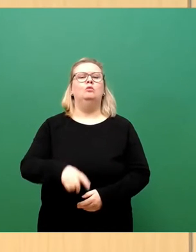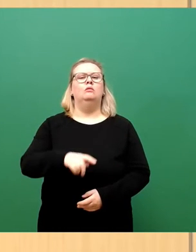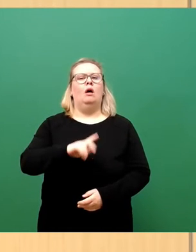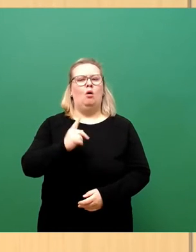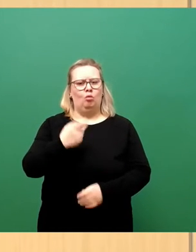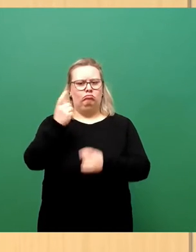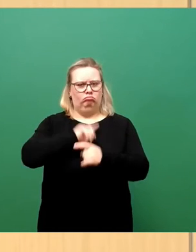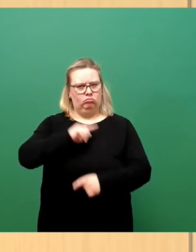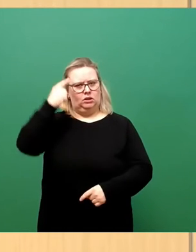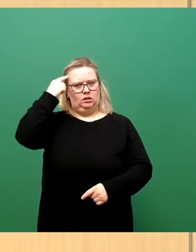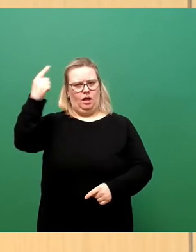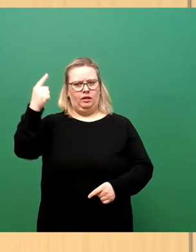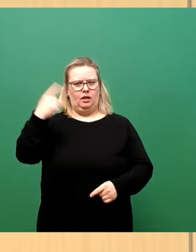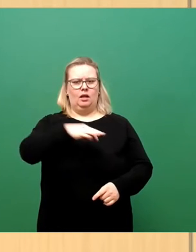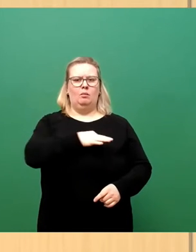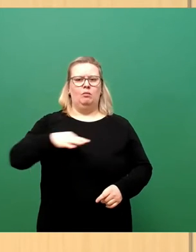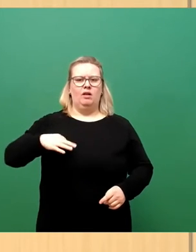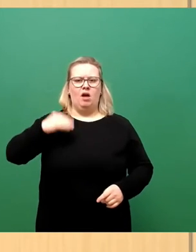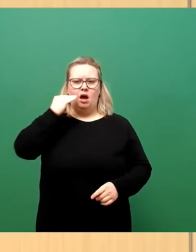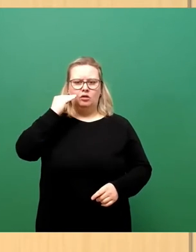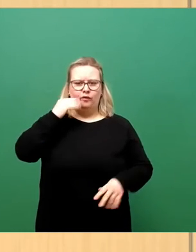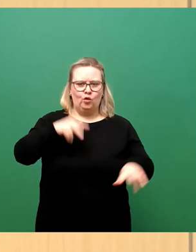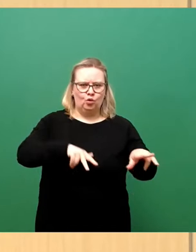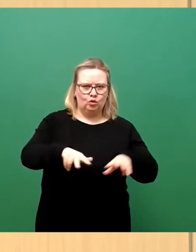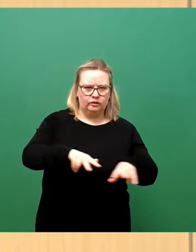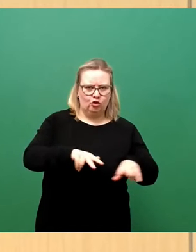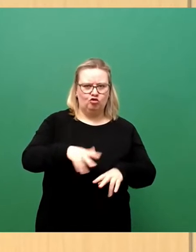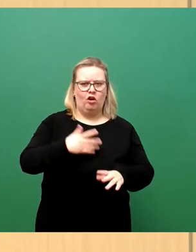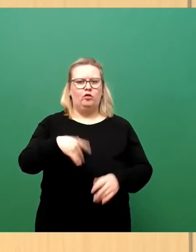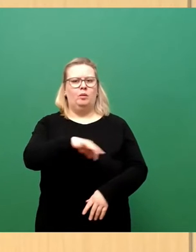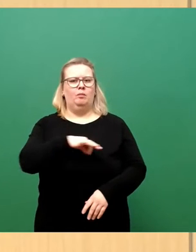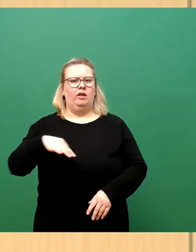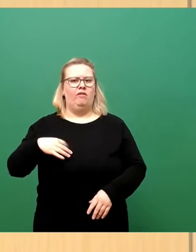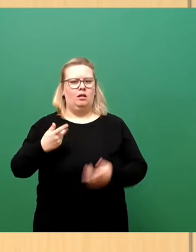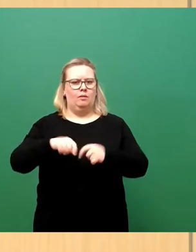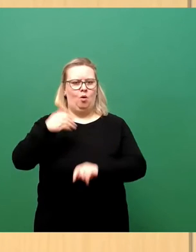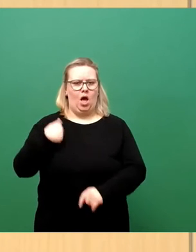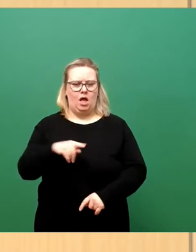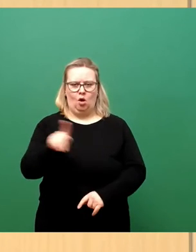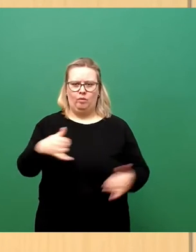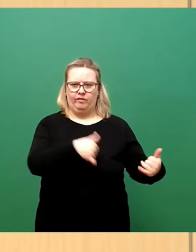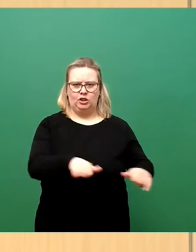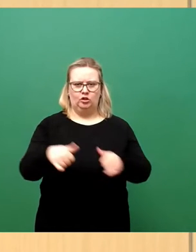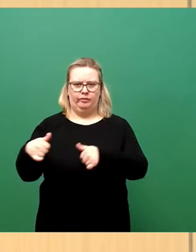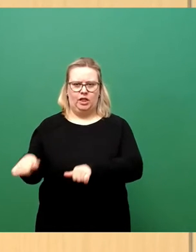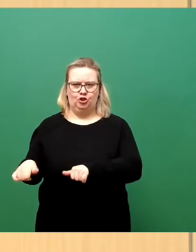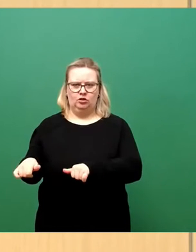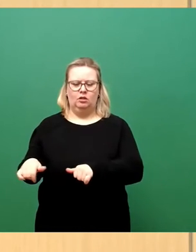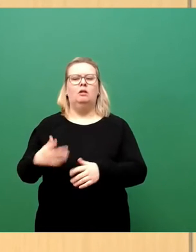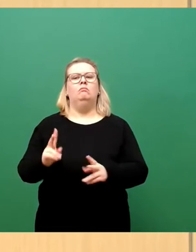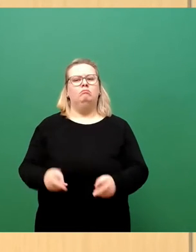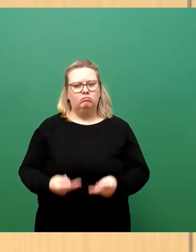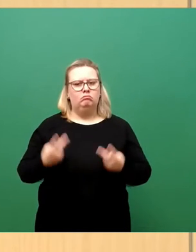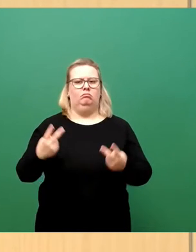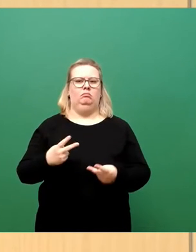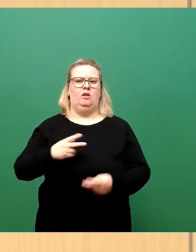Meinung, dass die private Wohnungswirtschaft und das private Bauherren in die Pflicht genommen werden müssen, wenn es darum geht, sozialen und bezahlbaren